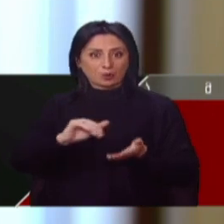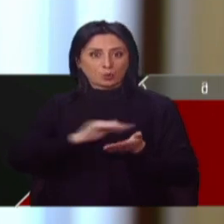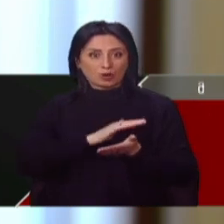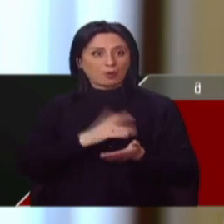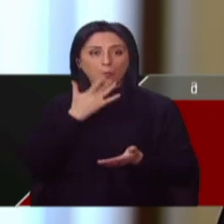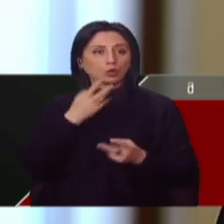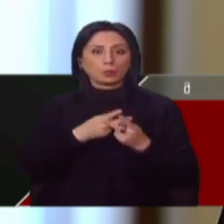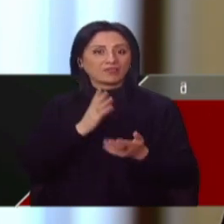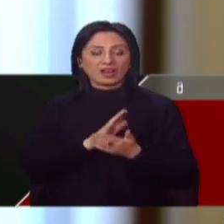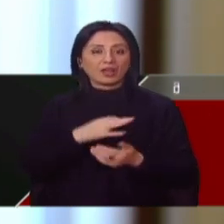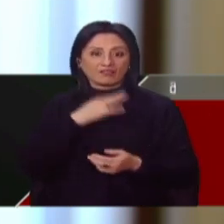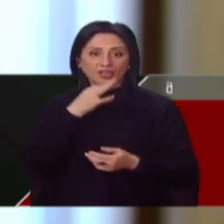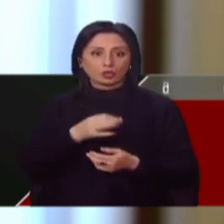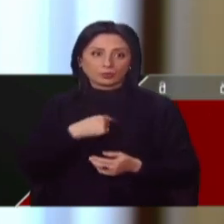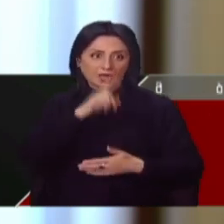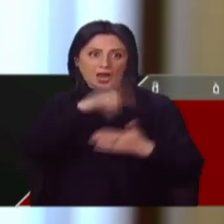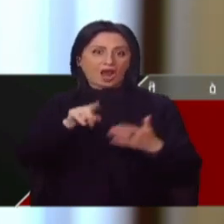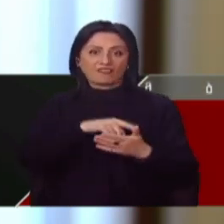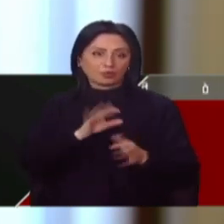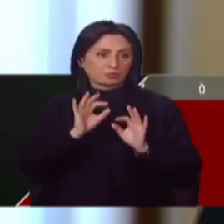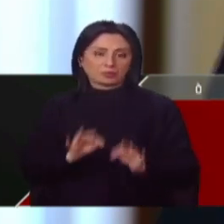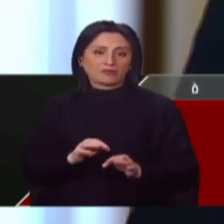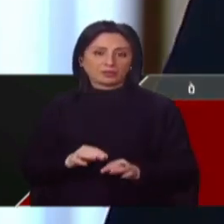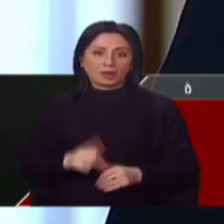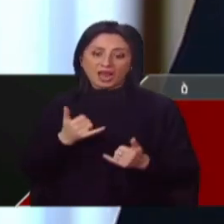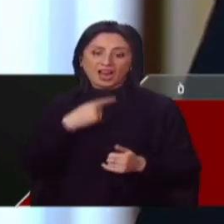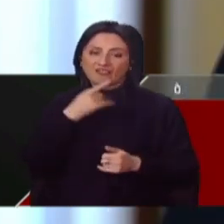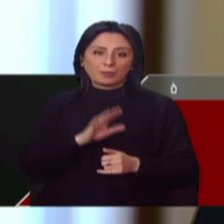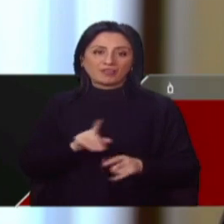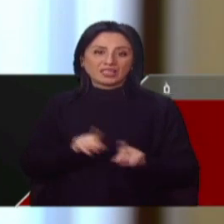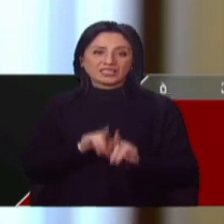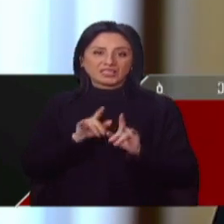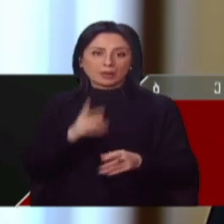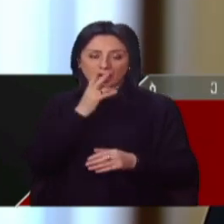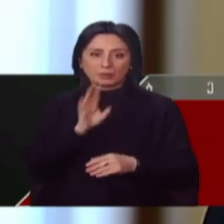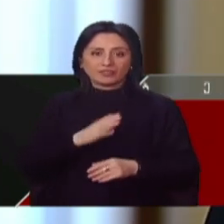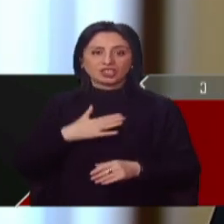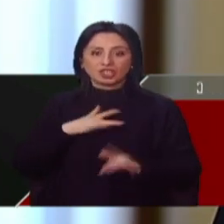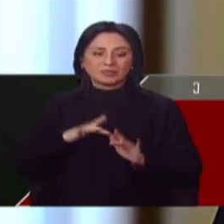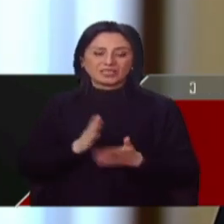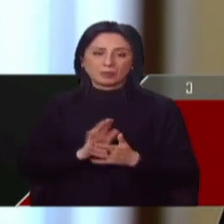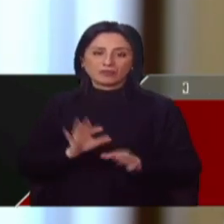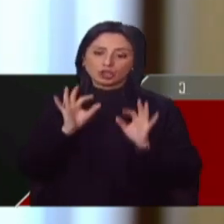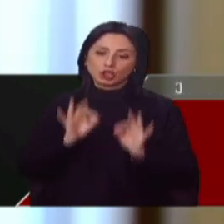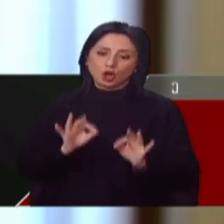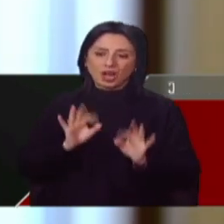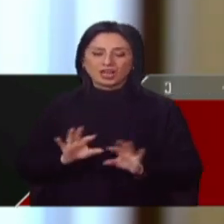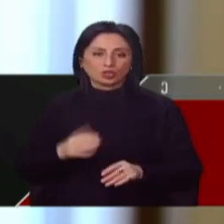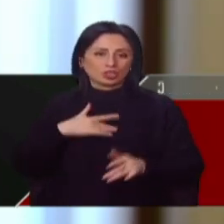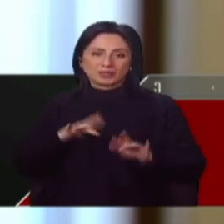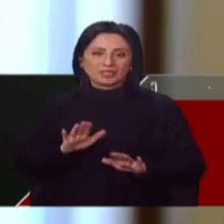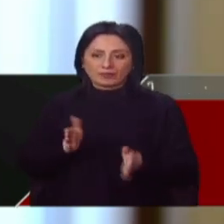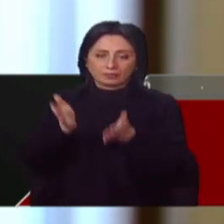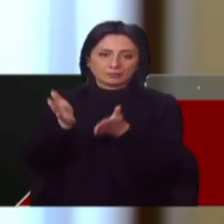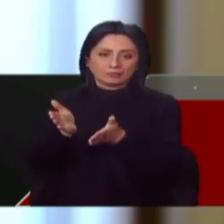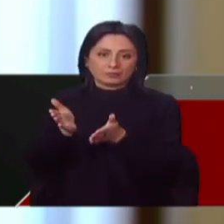ხარ პოლიტიკური პატიმარი, ვიტყოდი, რომ არ ვენდობი სტრასბურგს, ან თუნდაც ამას ვერ ვამბობ, იმიტომ რომ ასეთი საქმე არ მქონდა. ჩემი საქმე არ არის, სწორი იყო, არ იყო სწორი, ამას